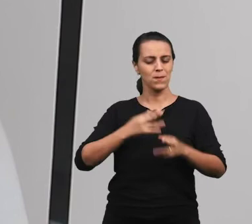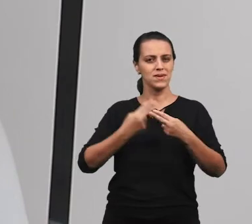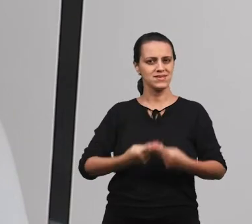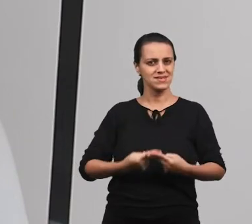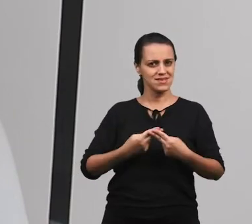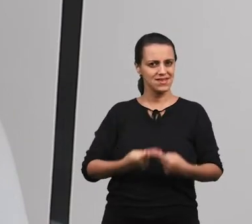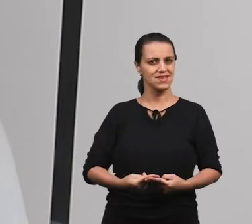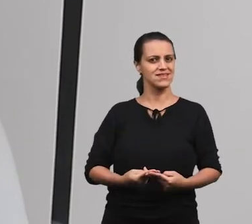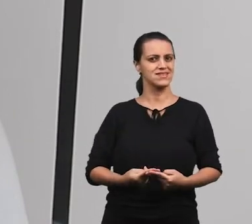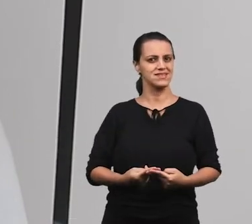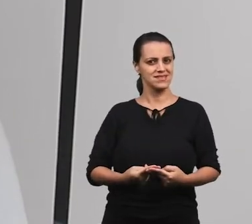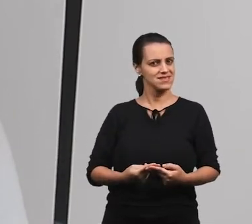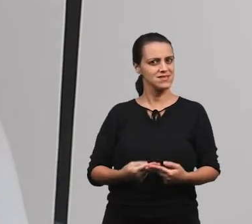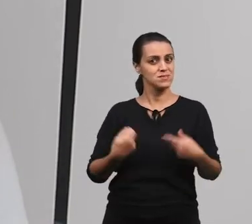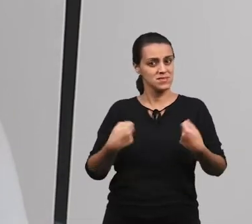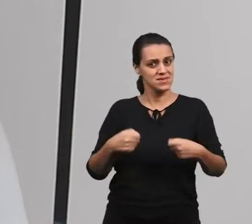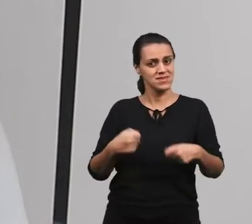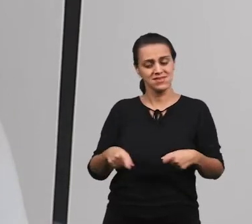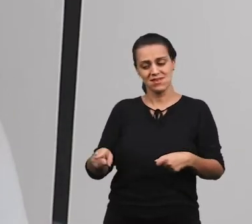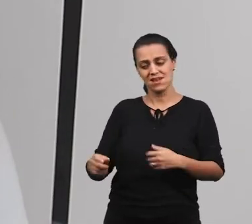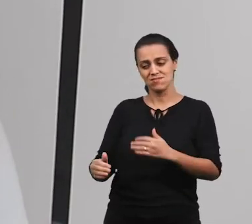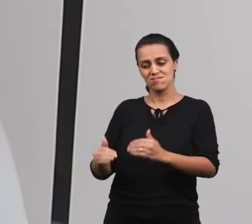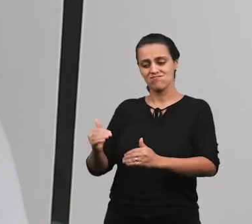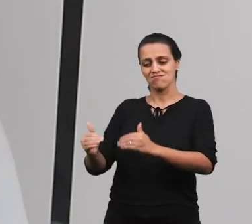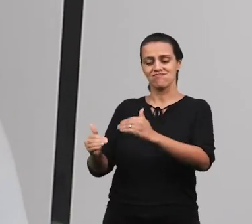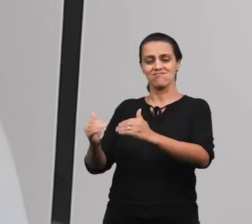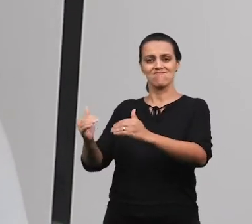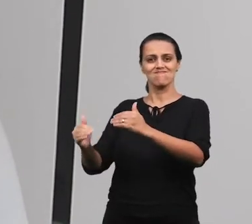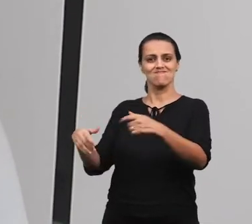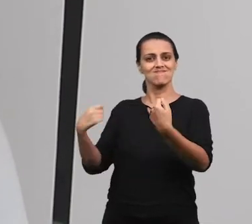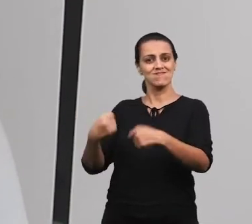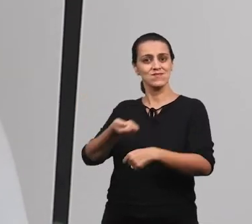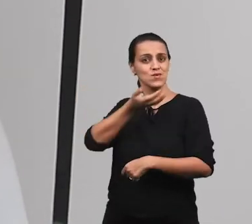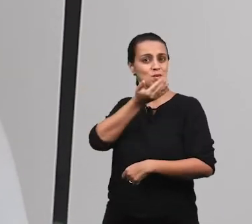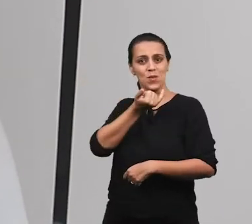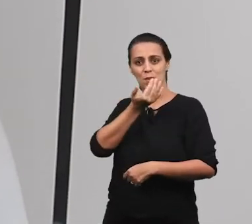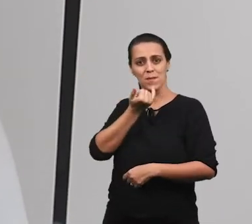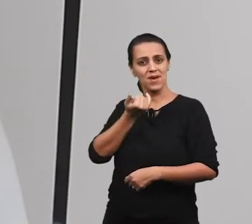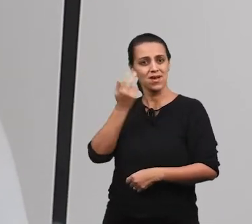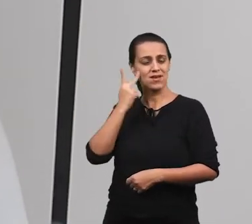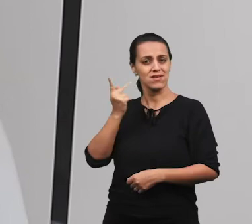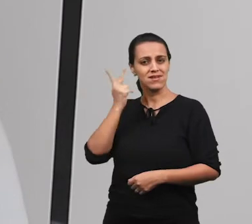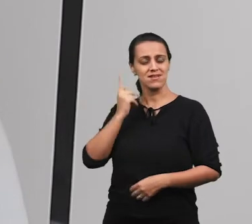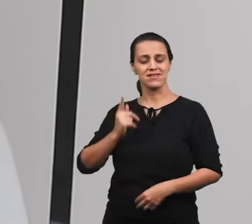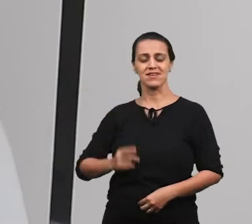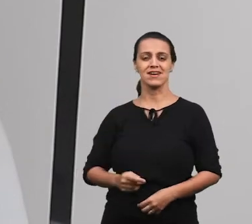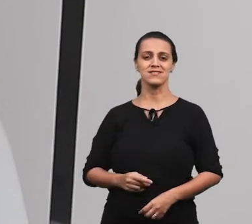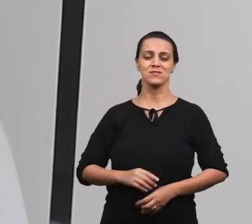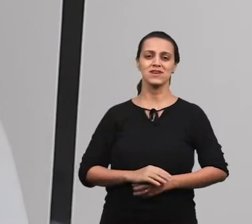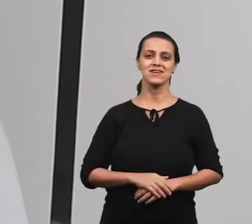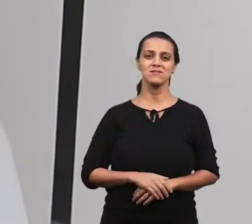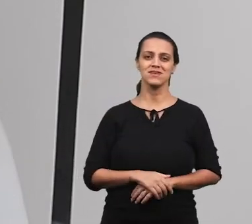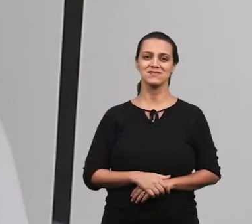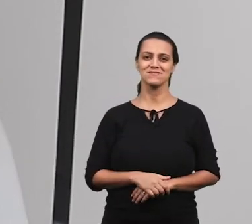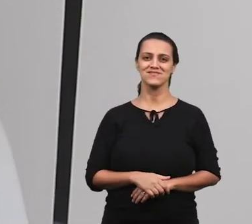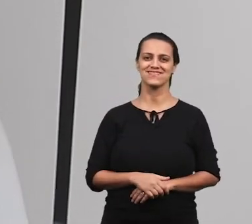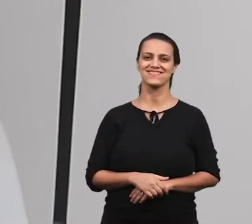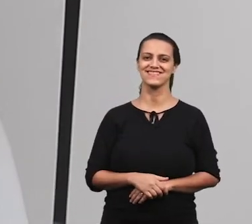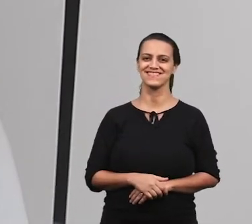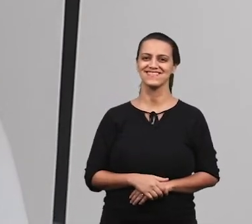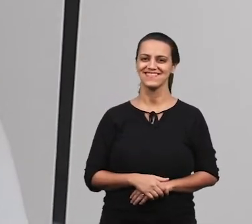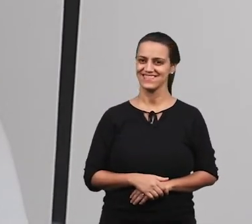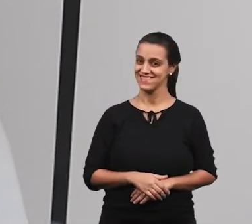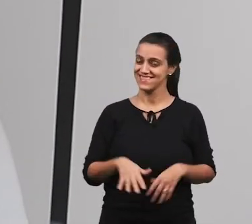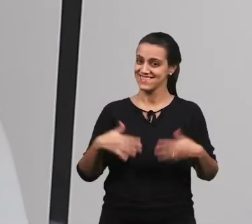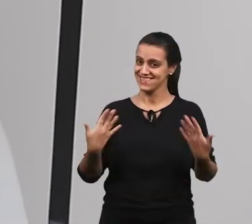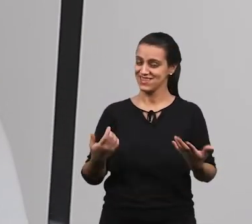здоровой пищей и с нашим терпением и настойчивостью ребенок вернется и